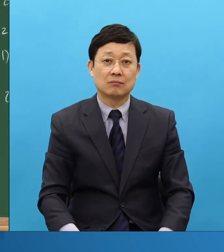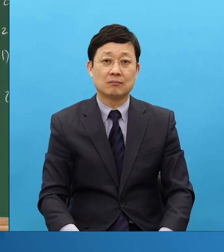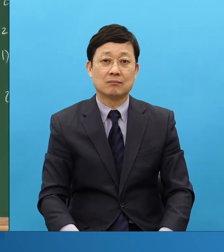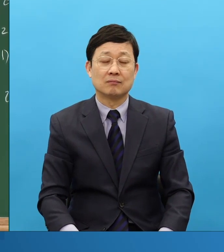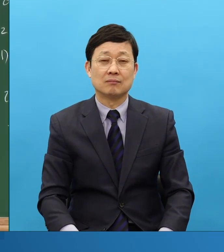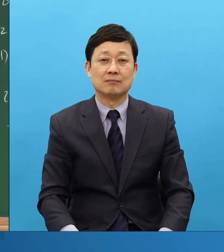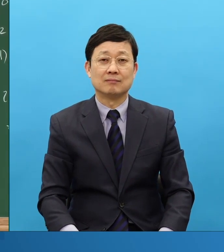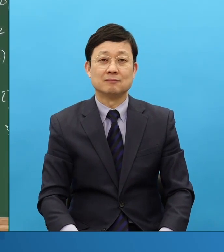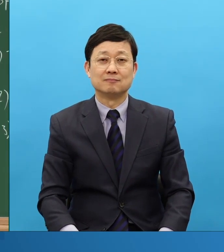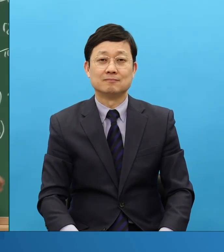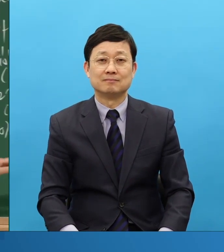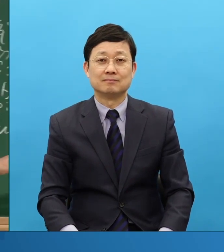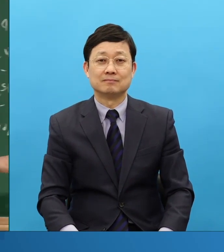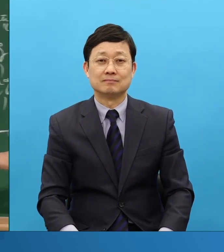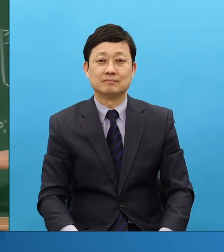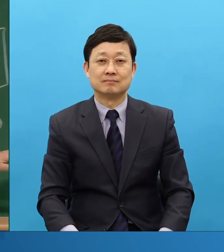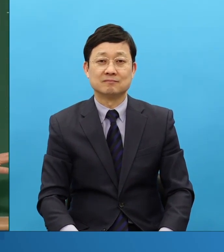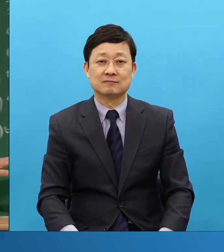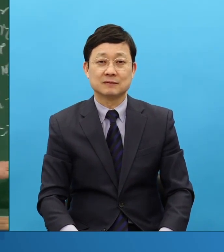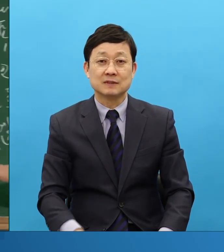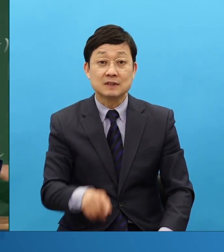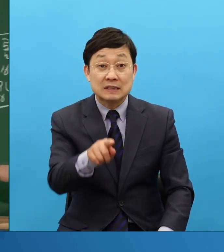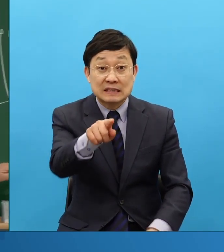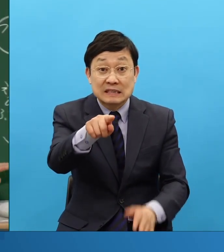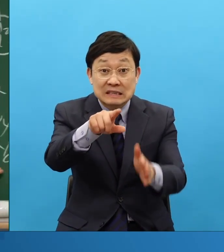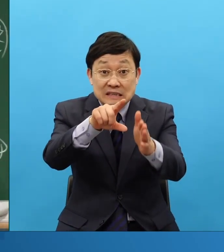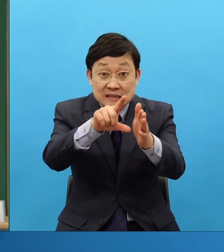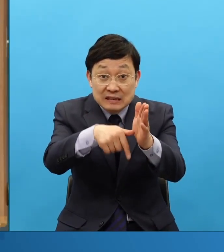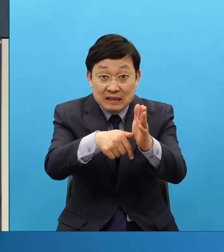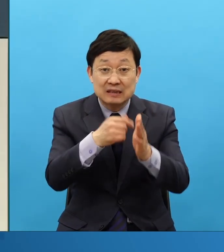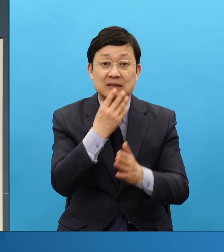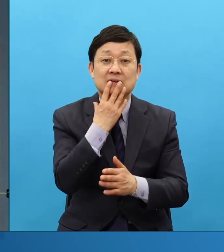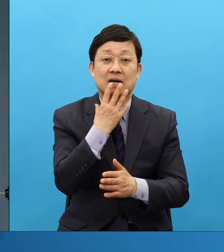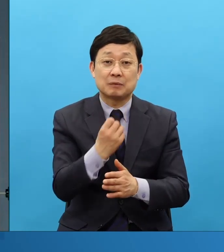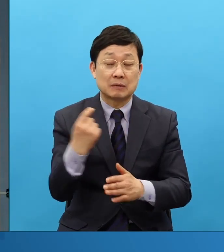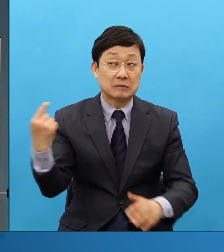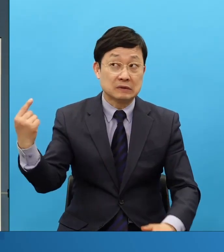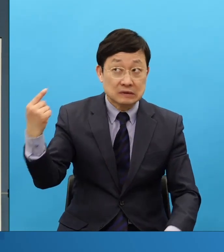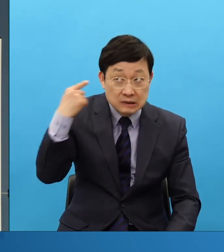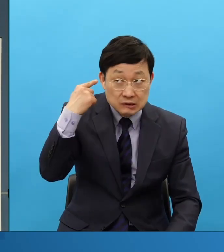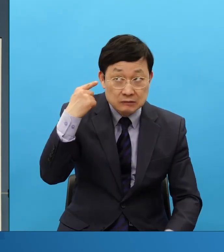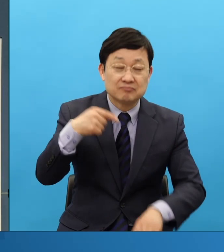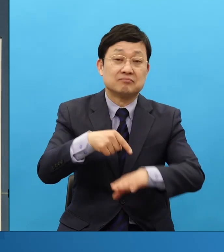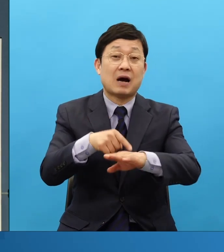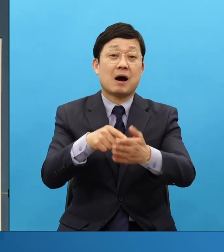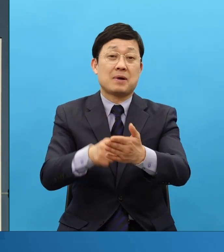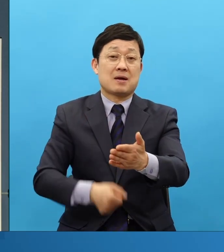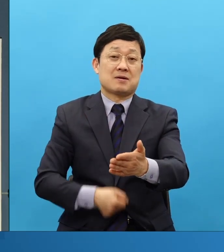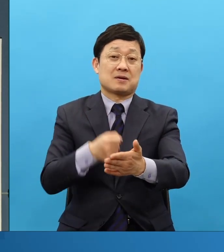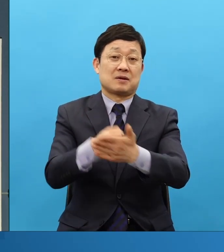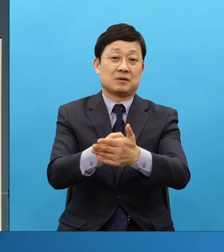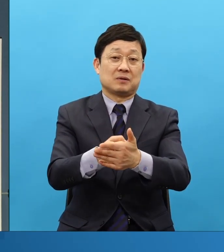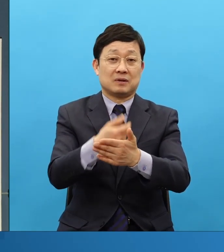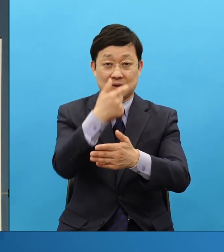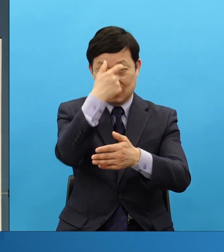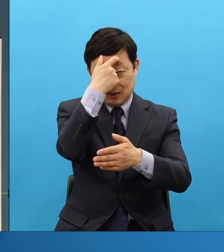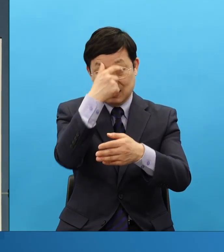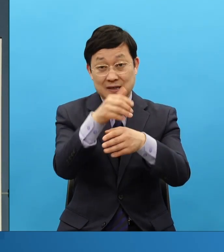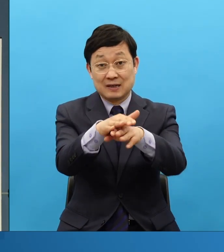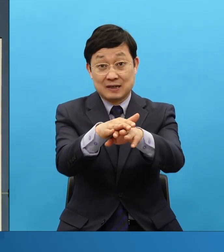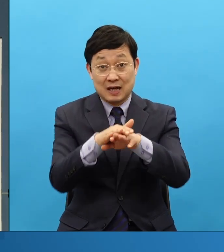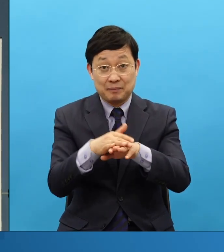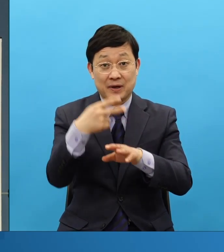and promises. 단을 쌓기 시작해요. And we see that Abraham raises up an altar. 여러분이 말씀을 딱 붙잡고 결단하면 그거 기도가